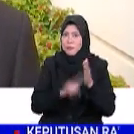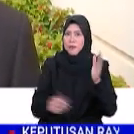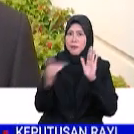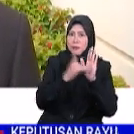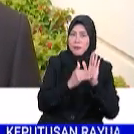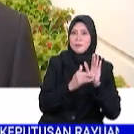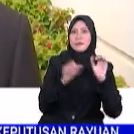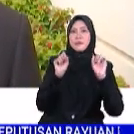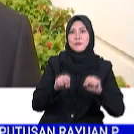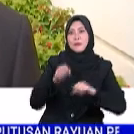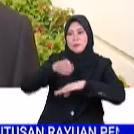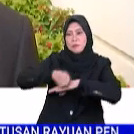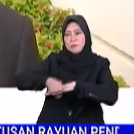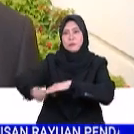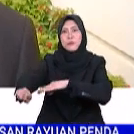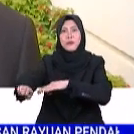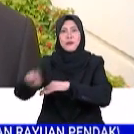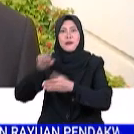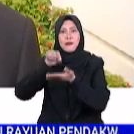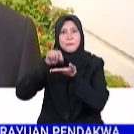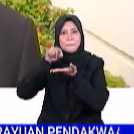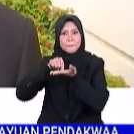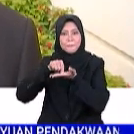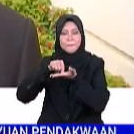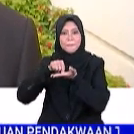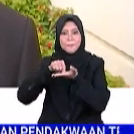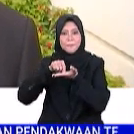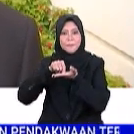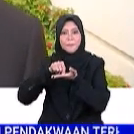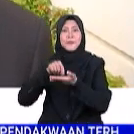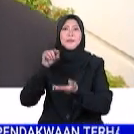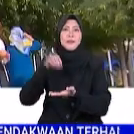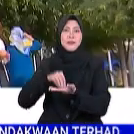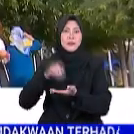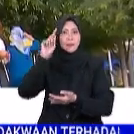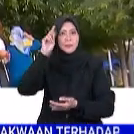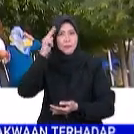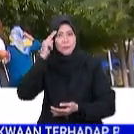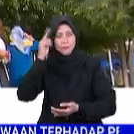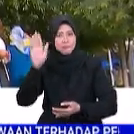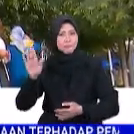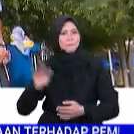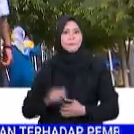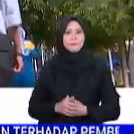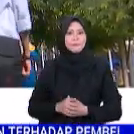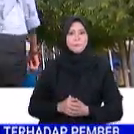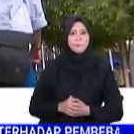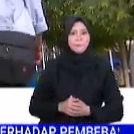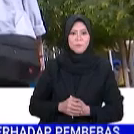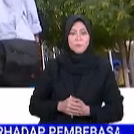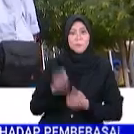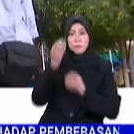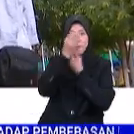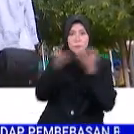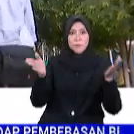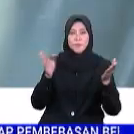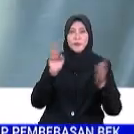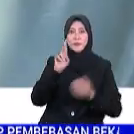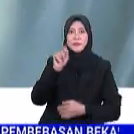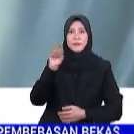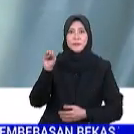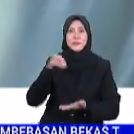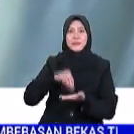kita akan ekspor ayam kita ke Timur Tengah. Dia berkata demikian kepada RTM